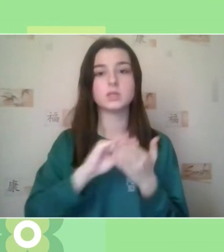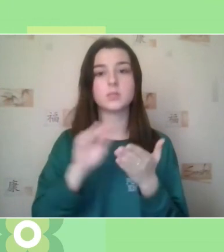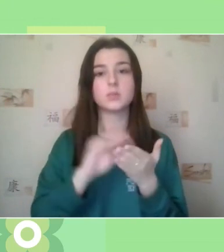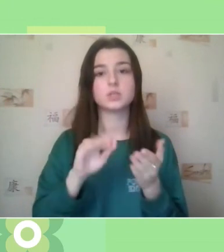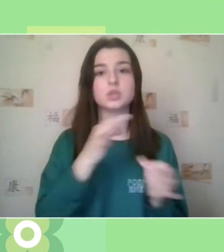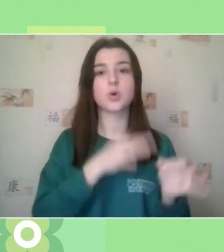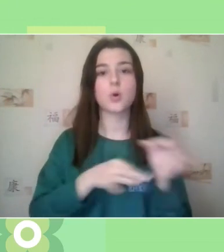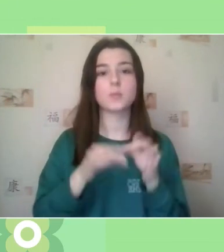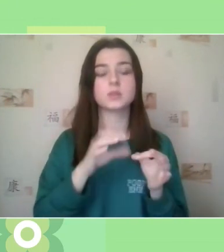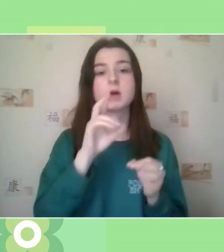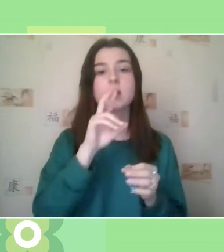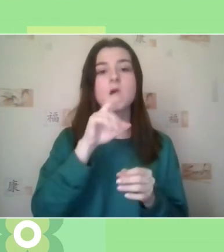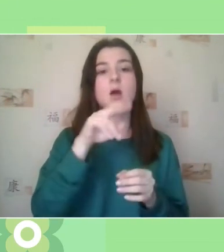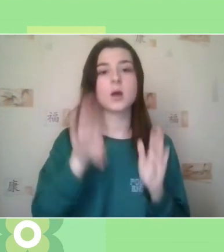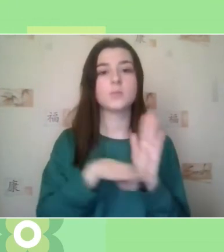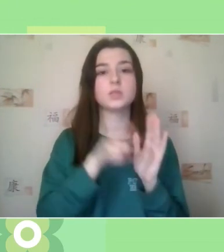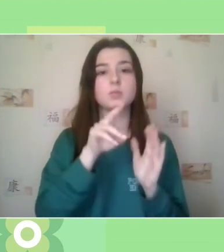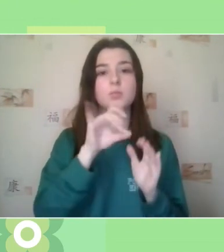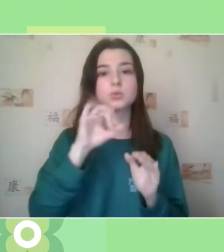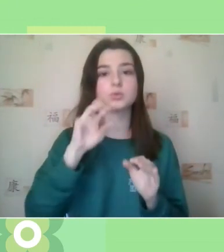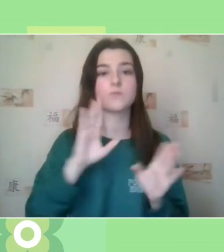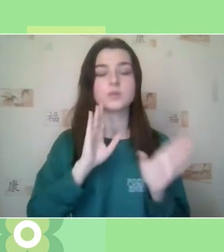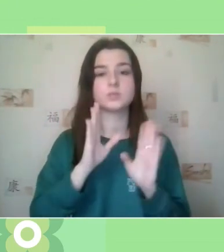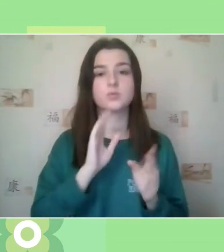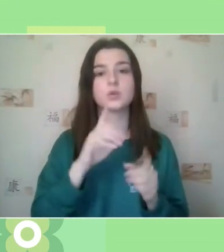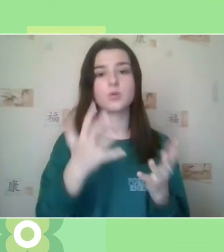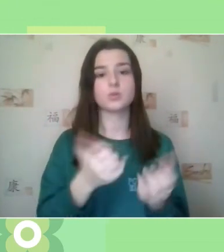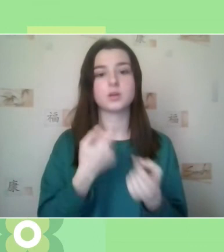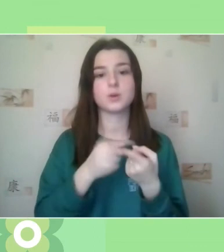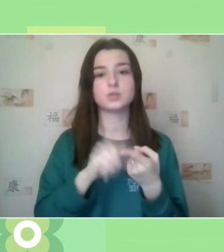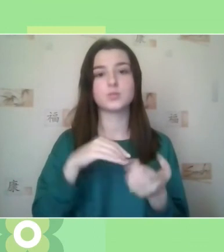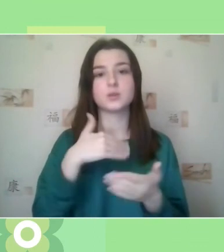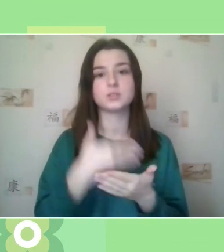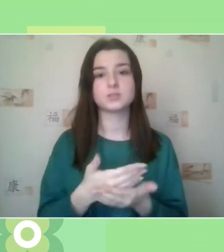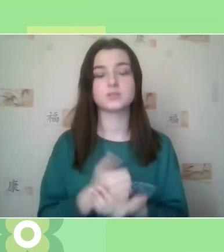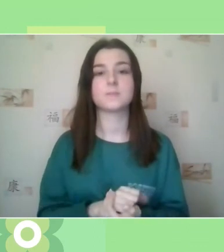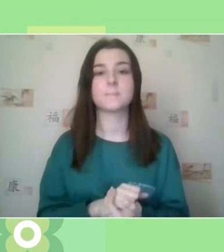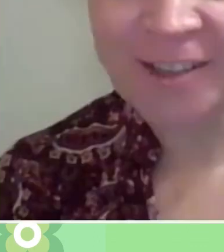постом, отримає цю презентацію швидко. Отак, використовують